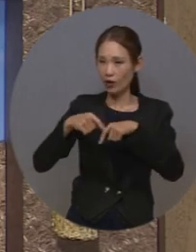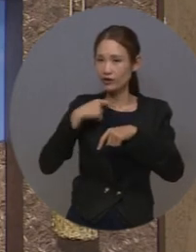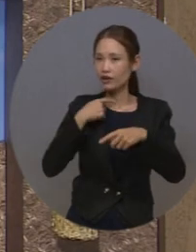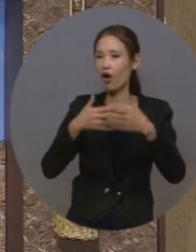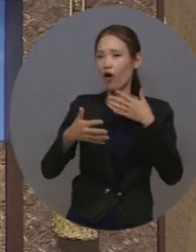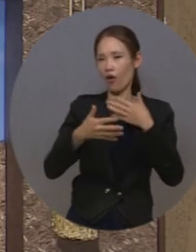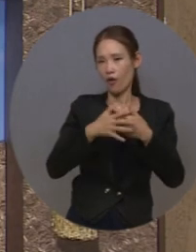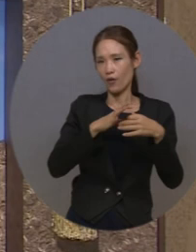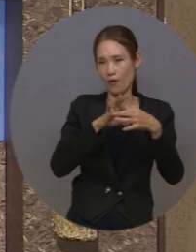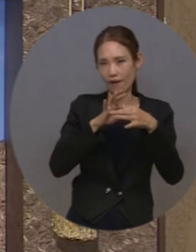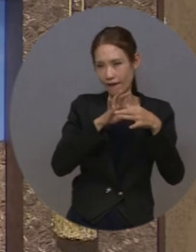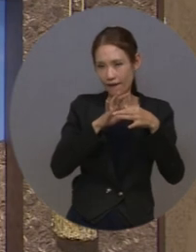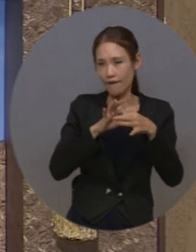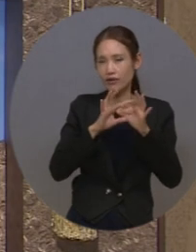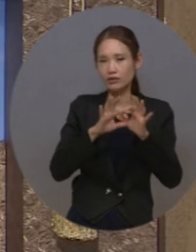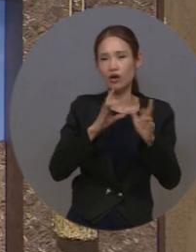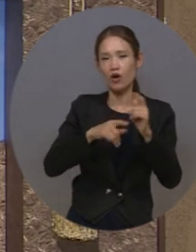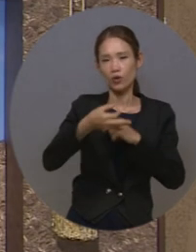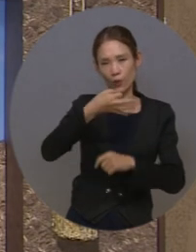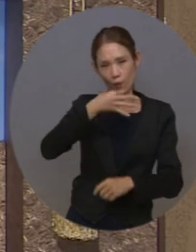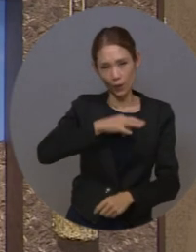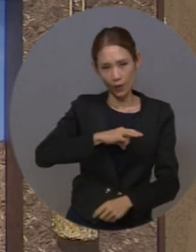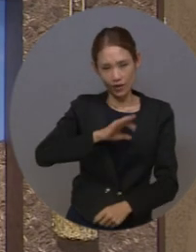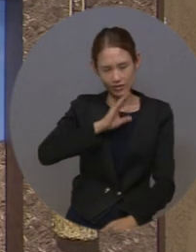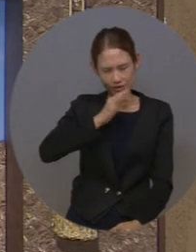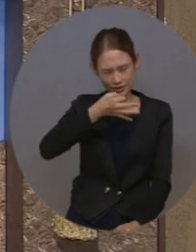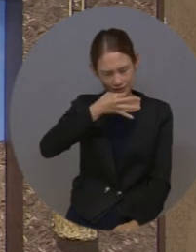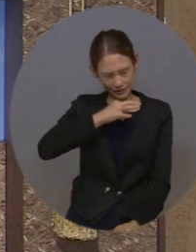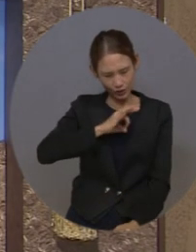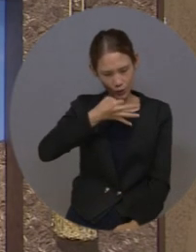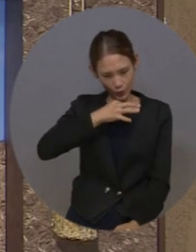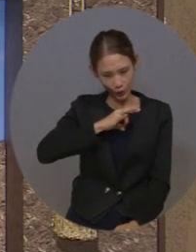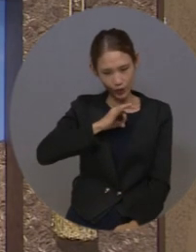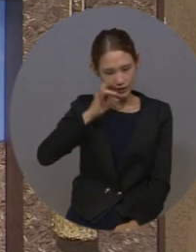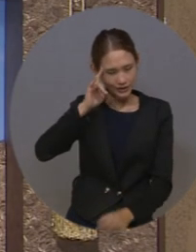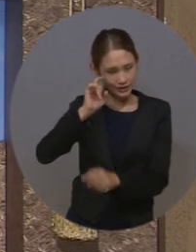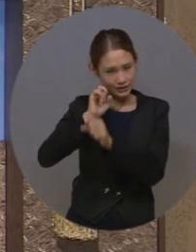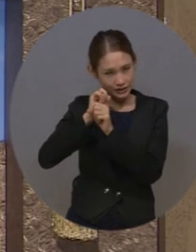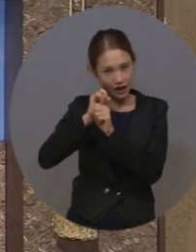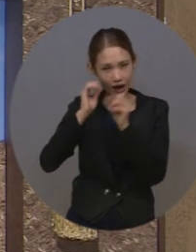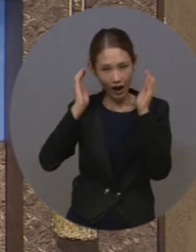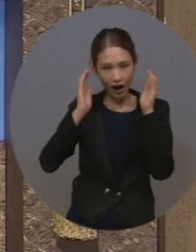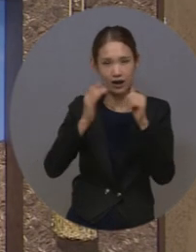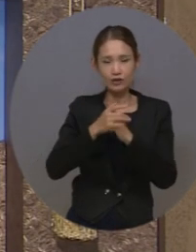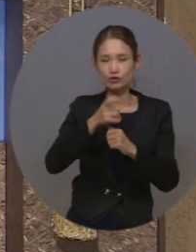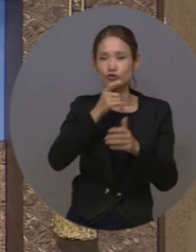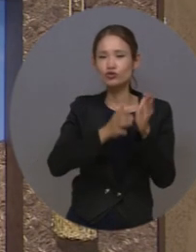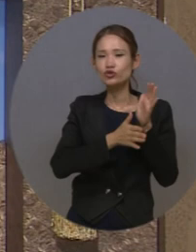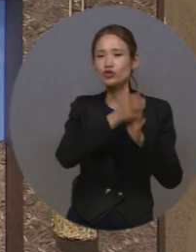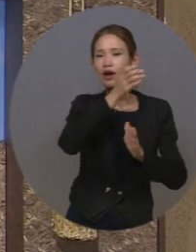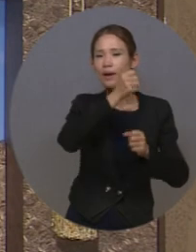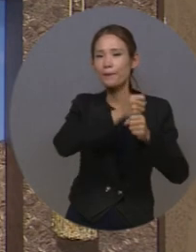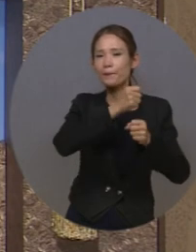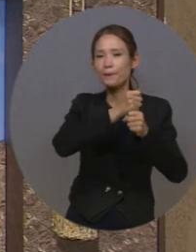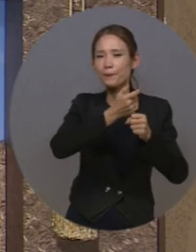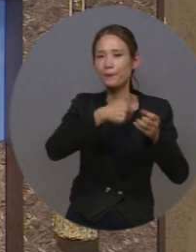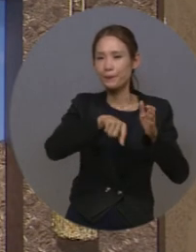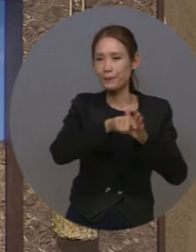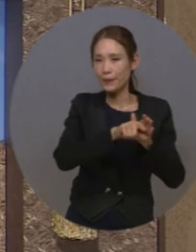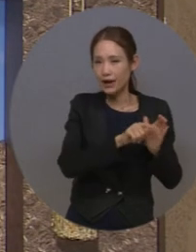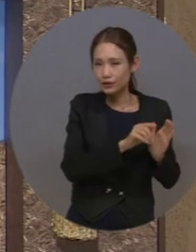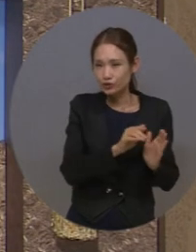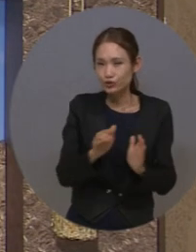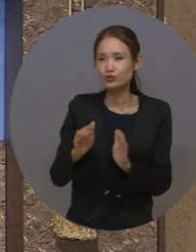잘 해서 수원시를 효율적이고 예. 정말 실학적인, 실용적인, 또 실천적인 그런